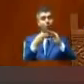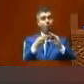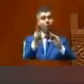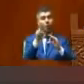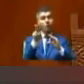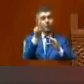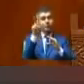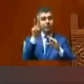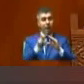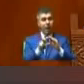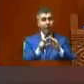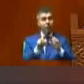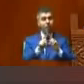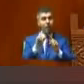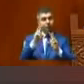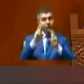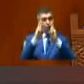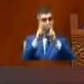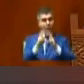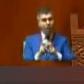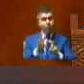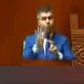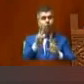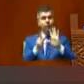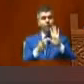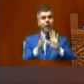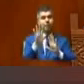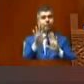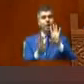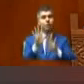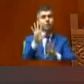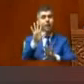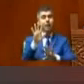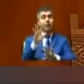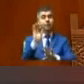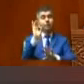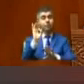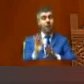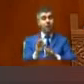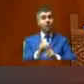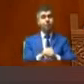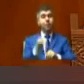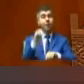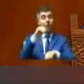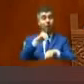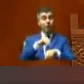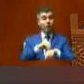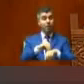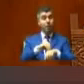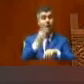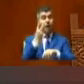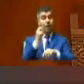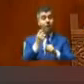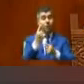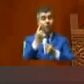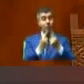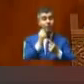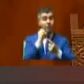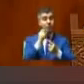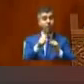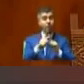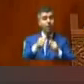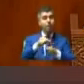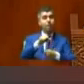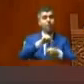الدرهم آنذاك ب 9.25%. 1999 إعادة هيكلة سلة العملات باستبدال العملات الأوروبية القديمة